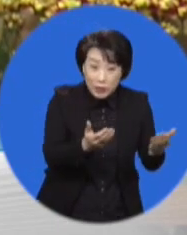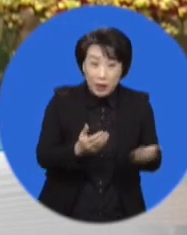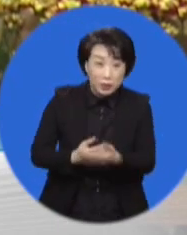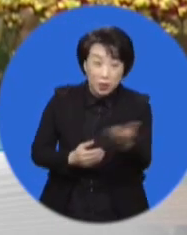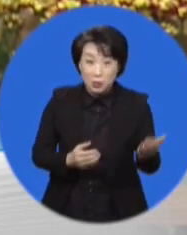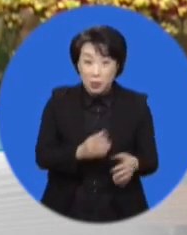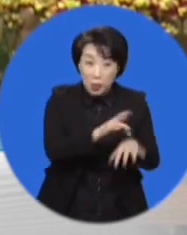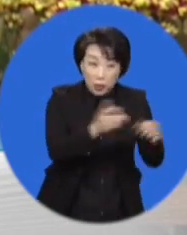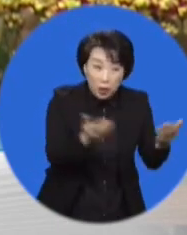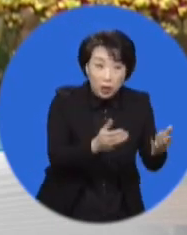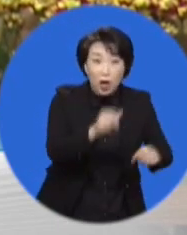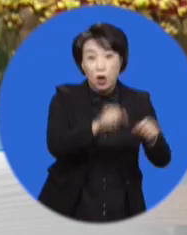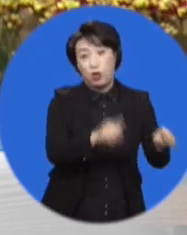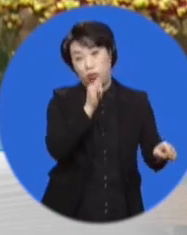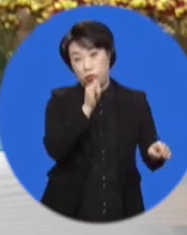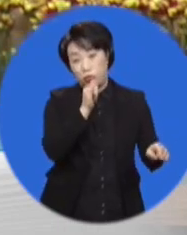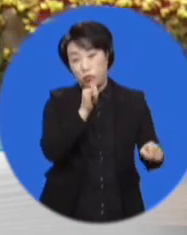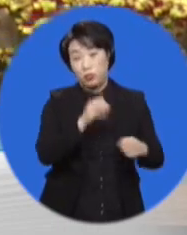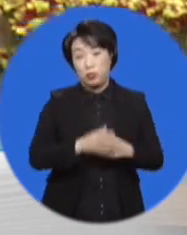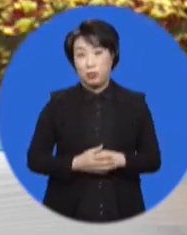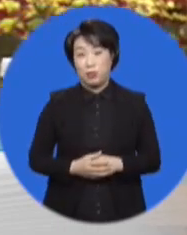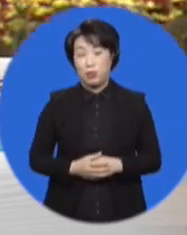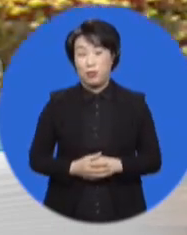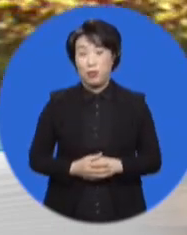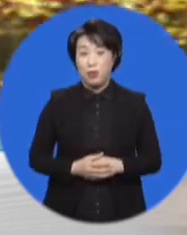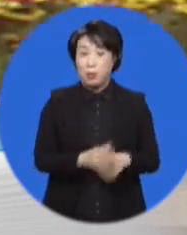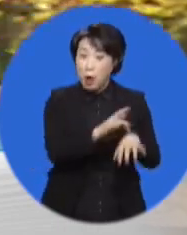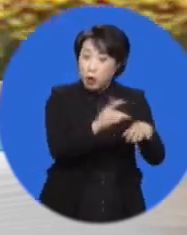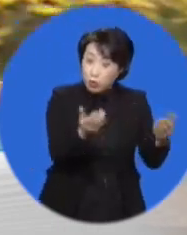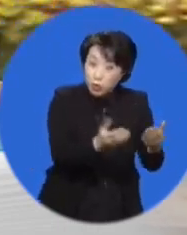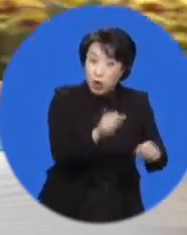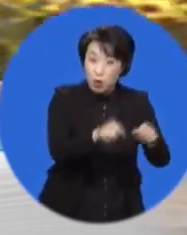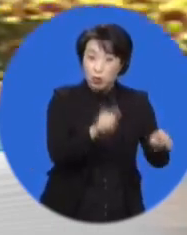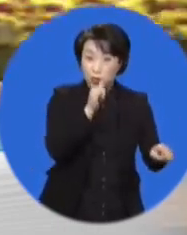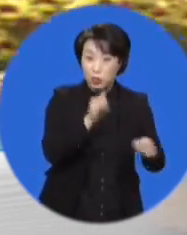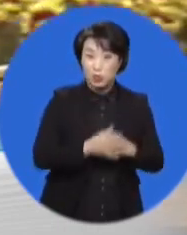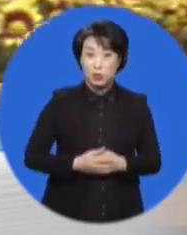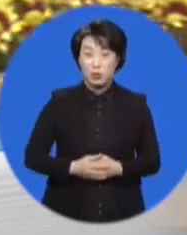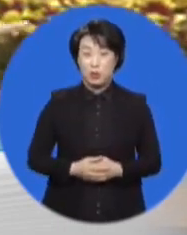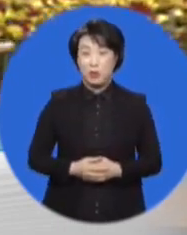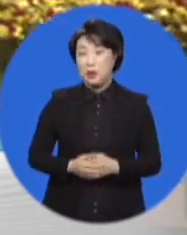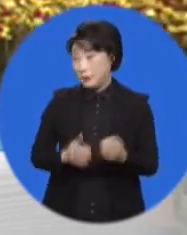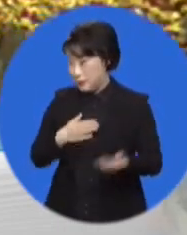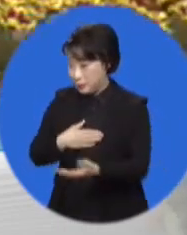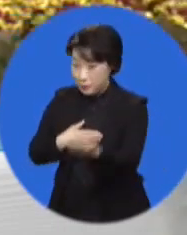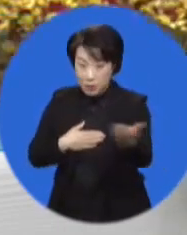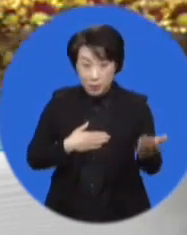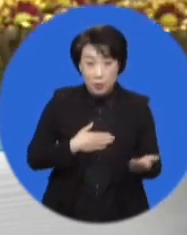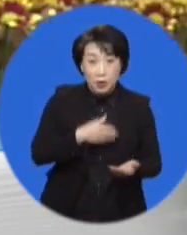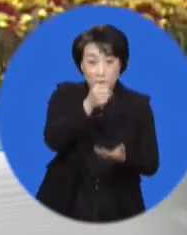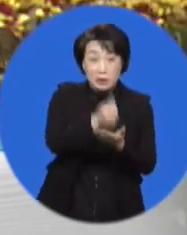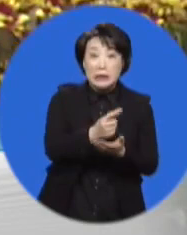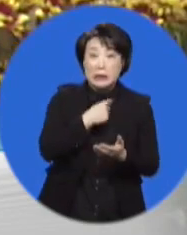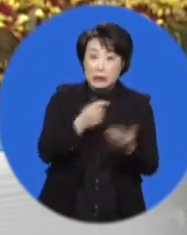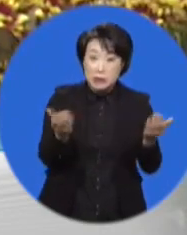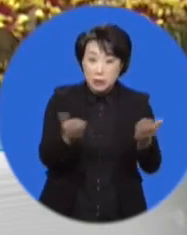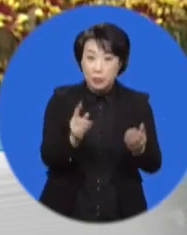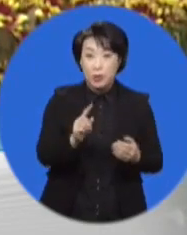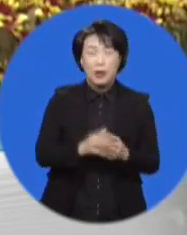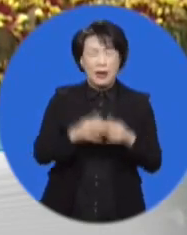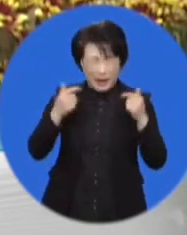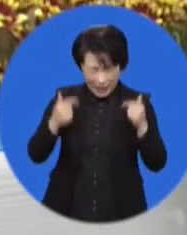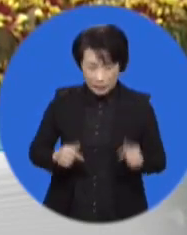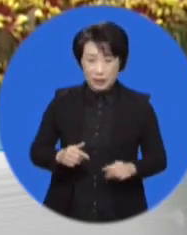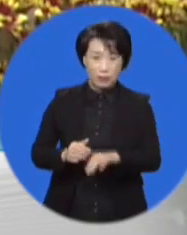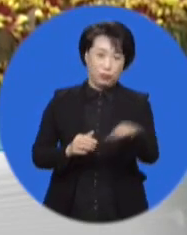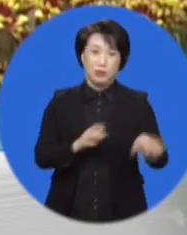말은 마귀의 일을 하고 있다. 이 말이에요. 마귀의 일. 근데 여러분들이 죄를 짓는 일은